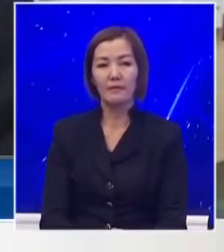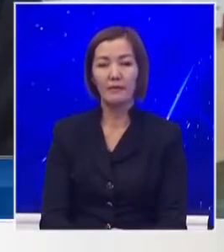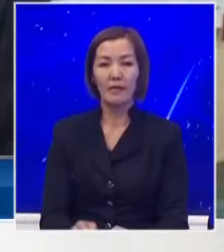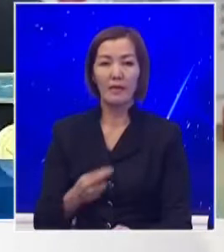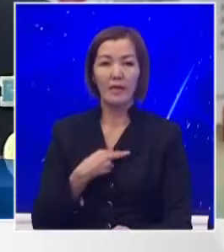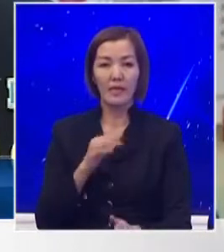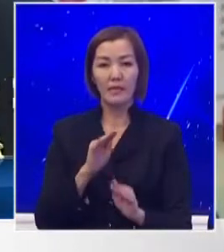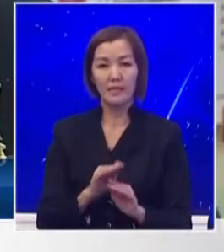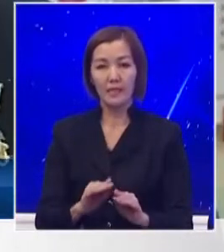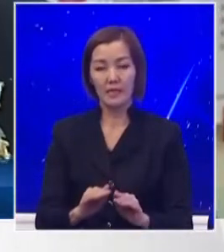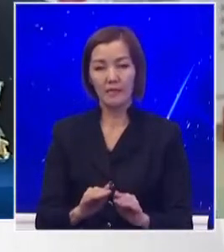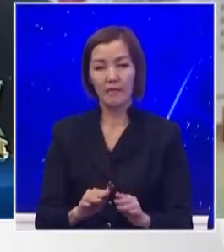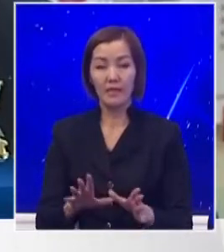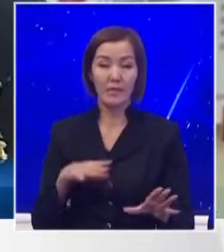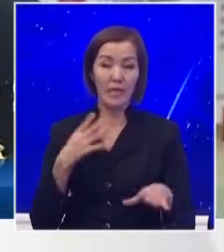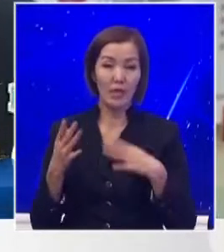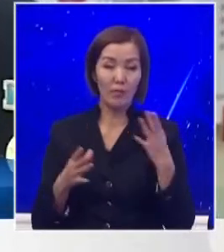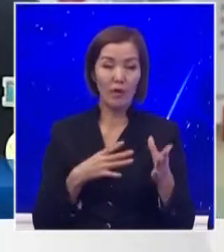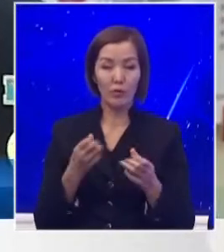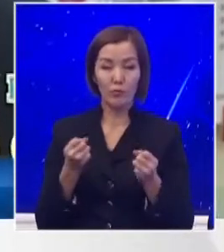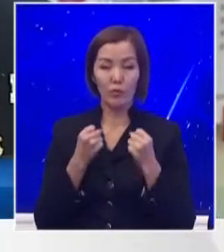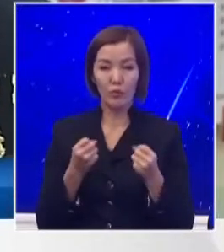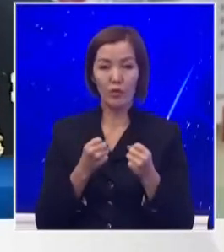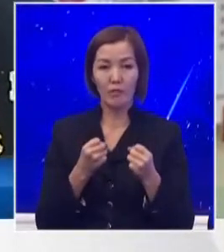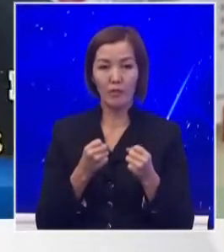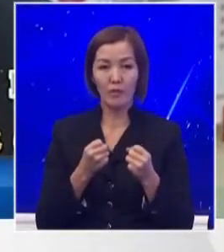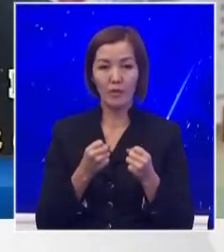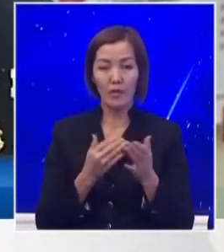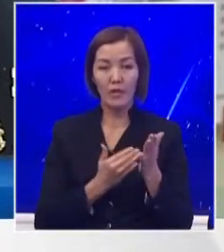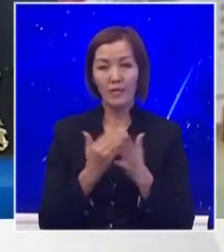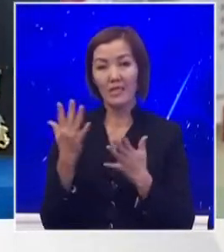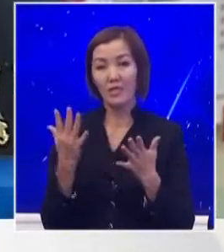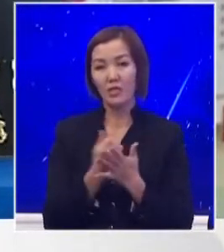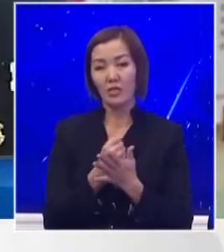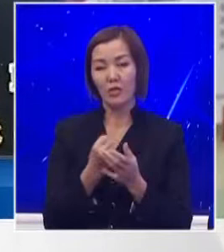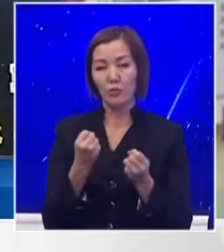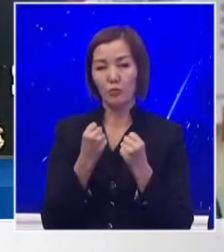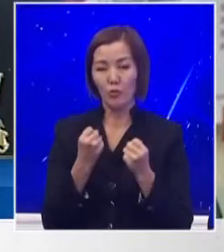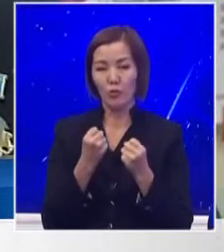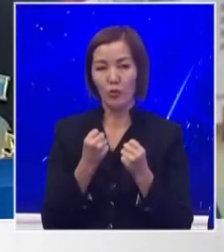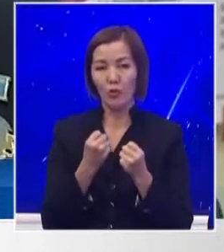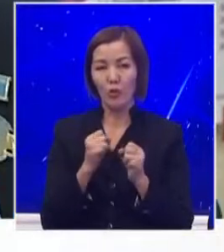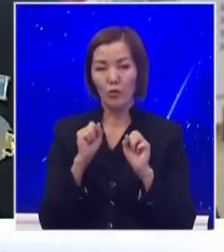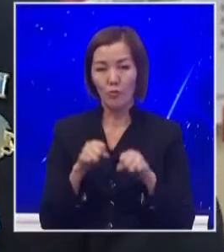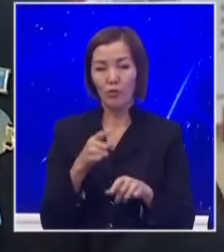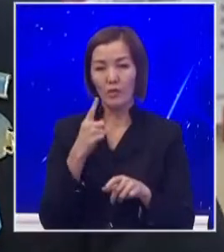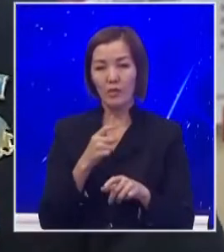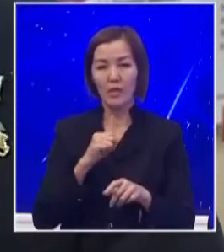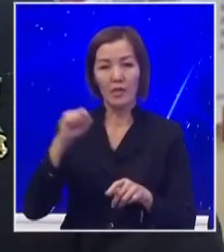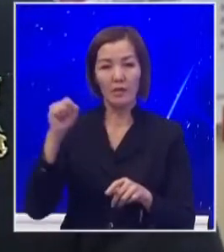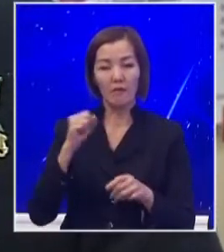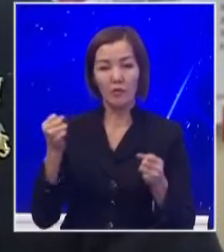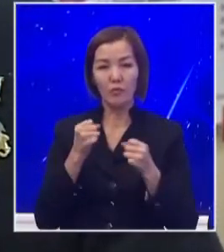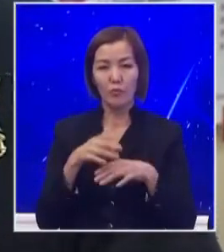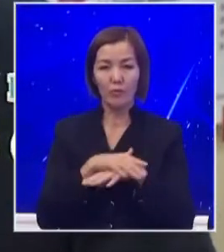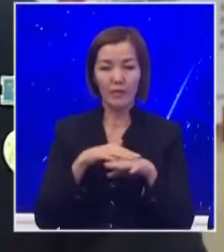Я с детства занимаюсь гиревым спортом, наверное, поэтому у меня такие достижения по этому спорту. Можно сказать, что гиревой спорт – это